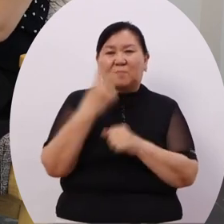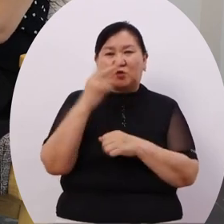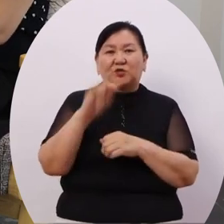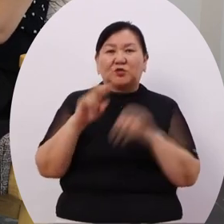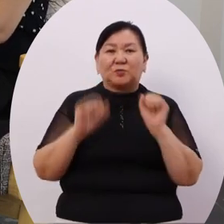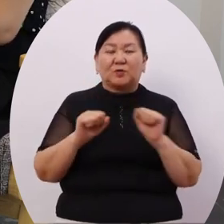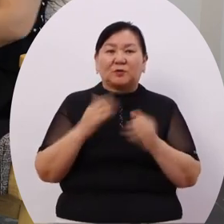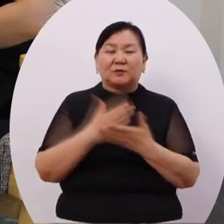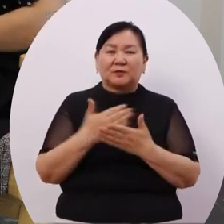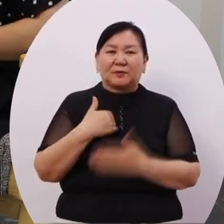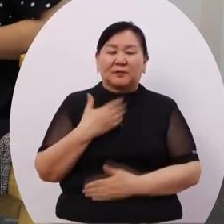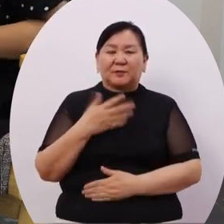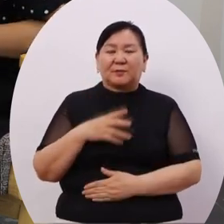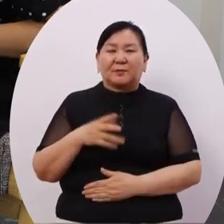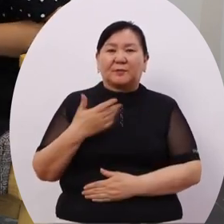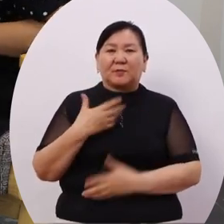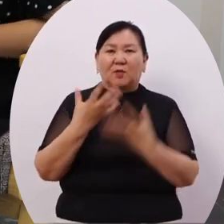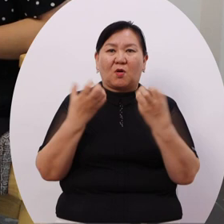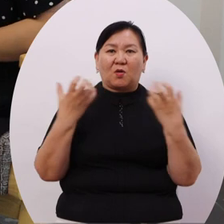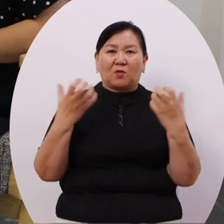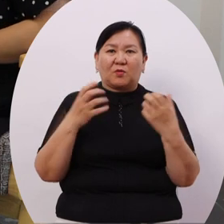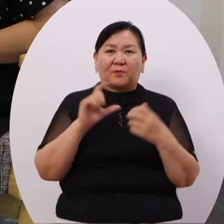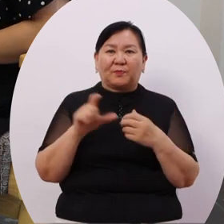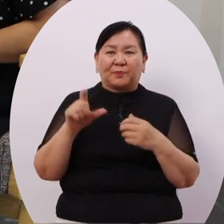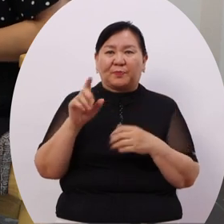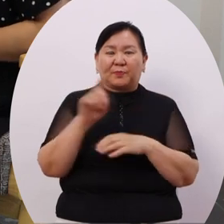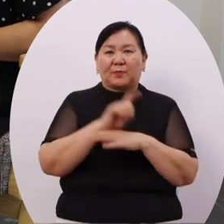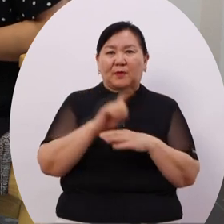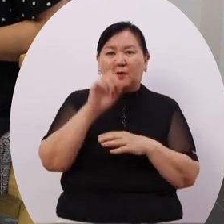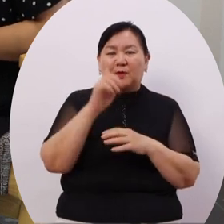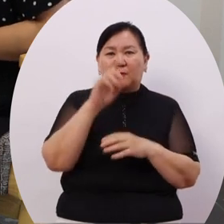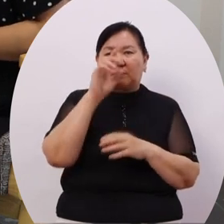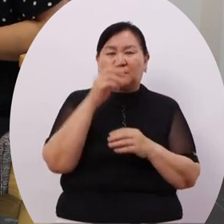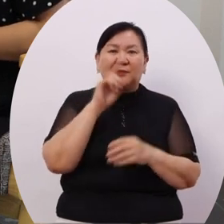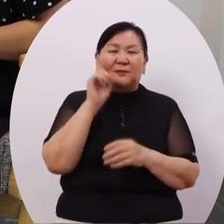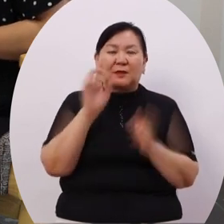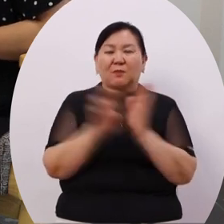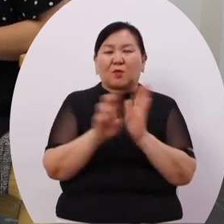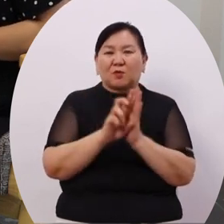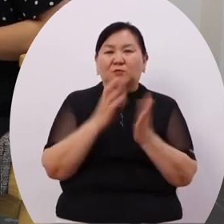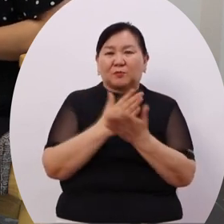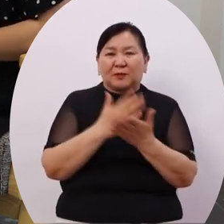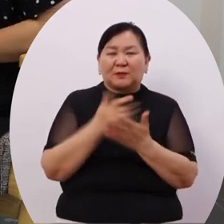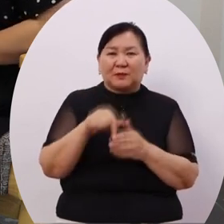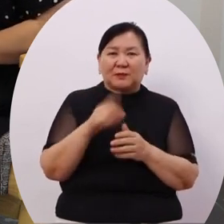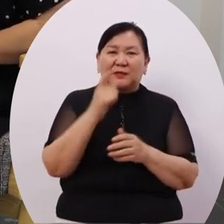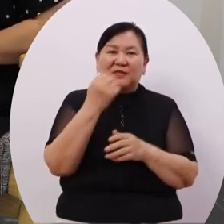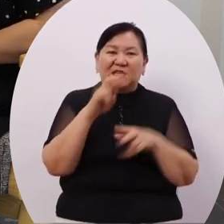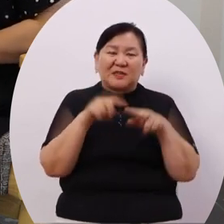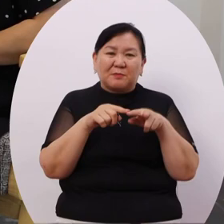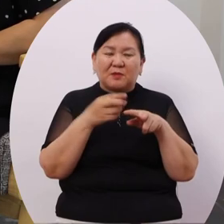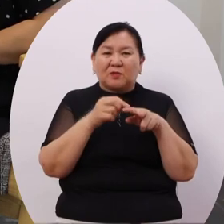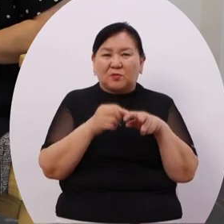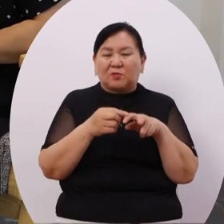жил болох гэж штэ. Би яагаад нөгөө нэг баахан хүмүүст нөгөө хиймэл хүл хэлэх хэрэгтэй боломж байна гэд. Тэгээ тэр хиймэл